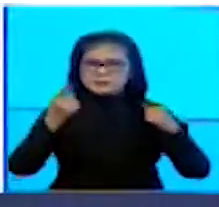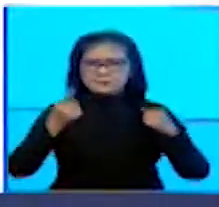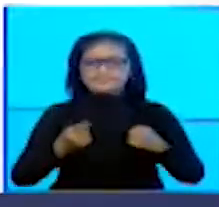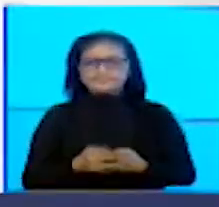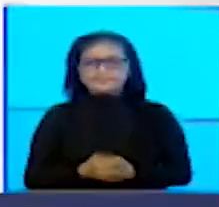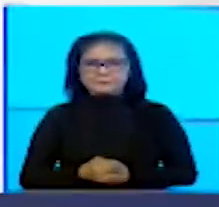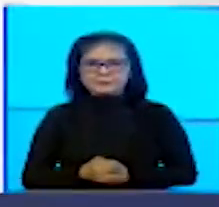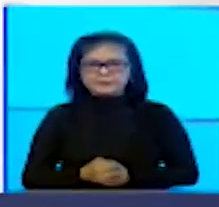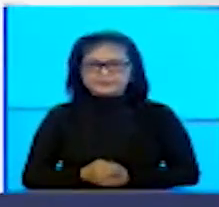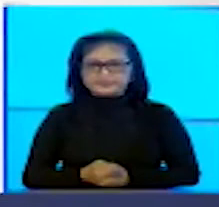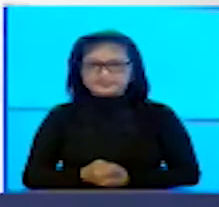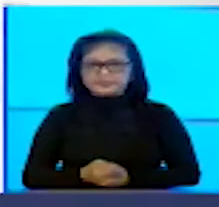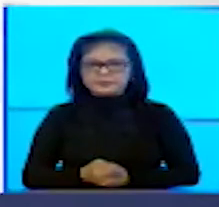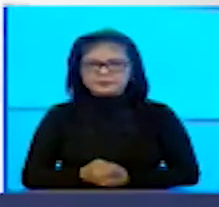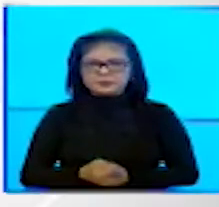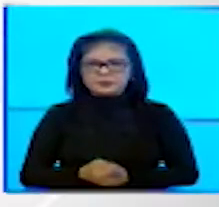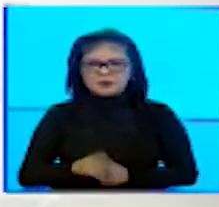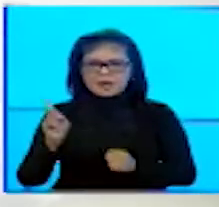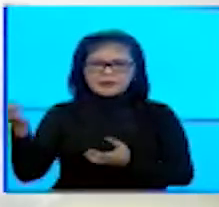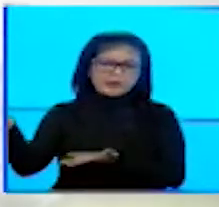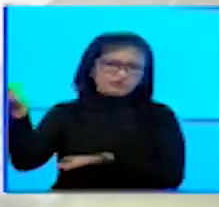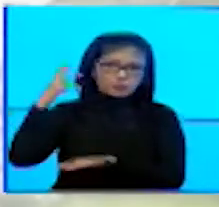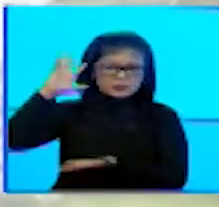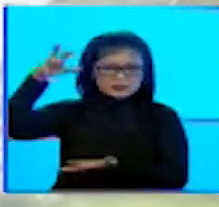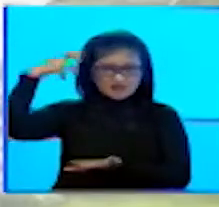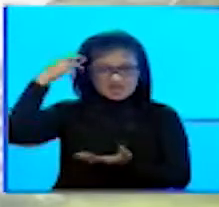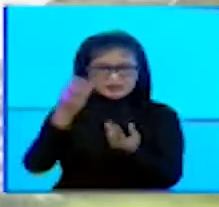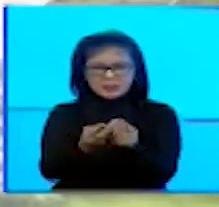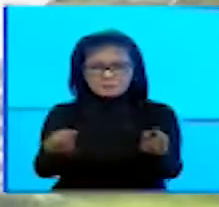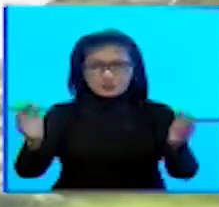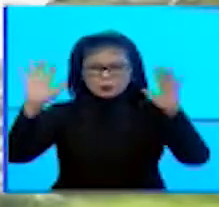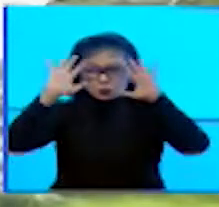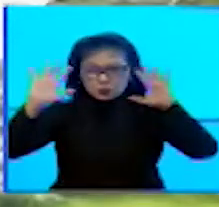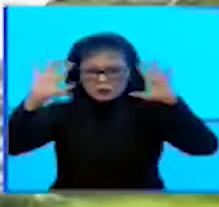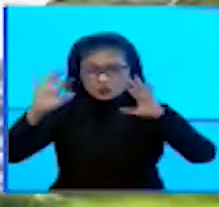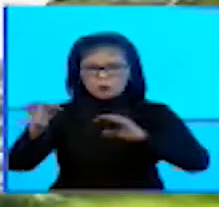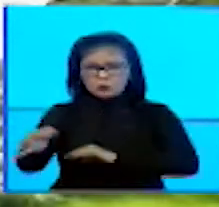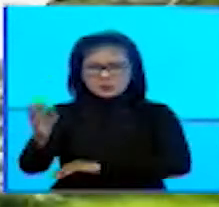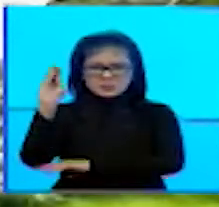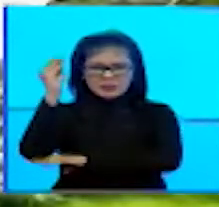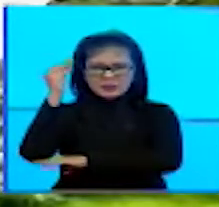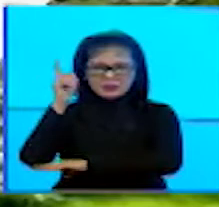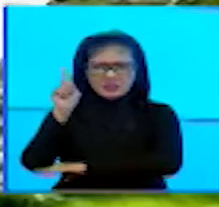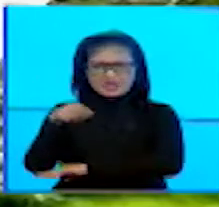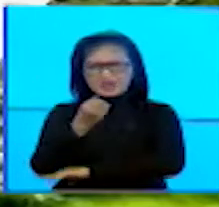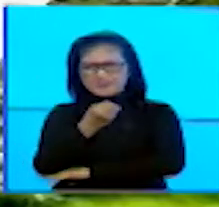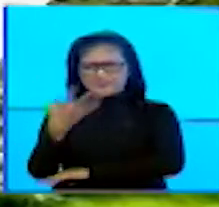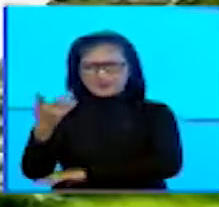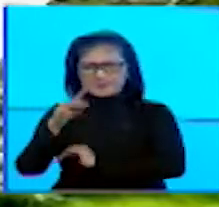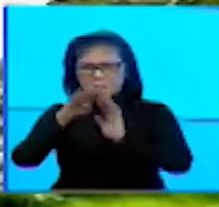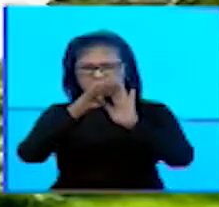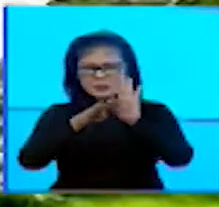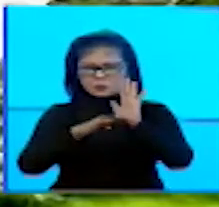ketat. Berdasarkan informasi Dinas Pertamanan dan Hutan Kota DKI Jakarta, terdapat beberapa larangan yang diterapkan bagi